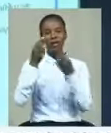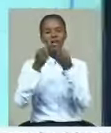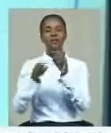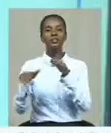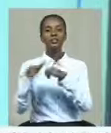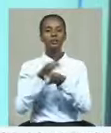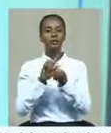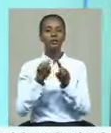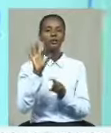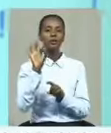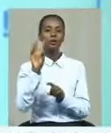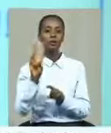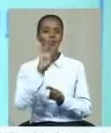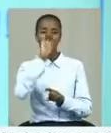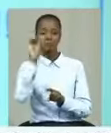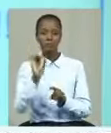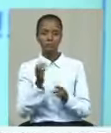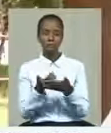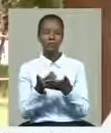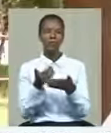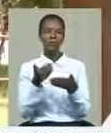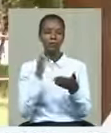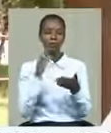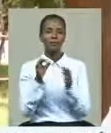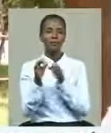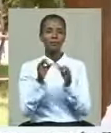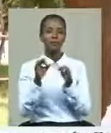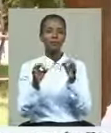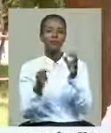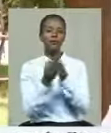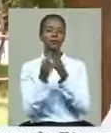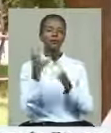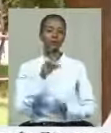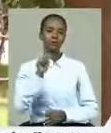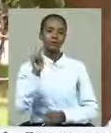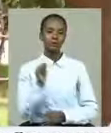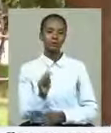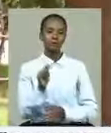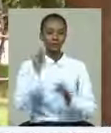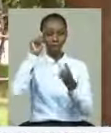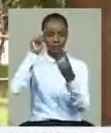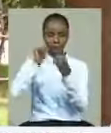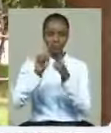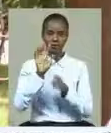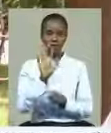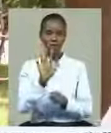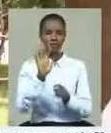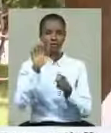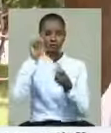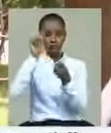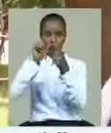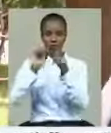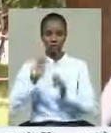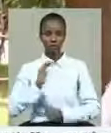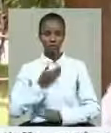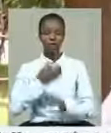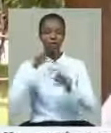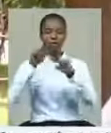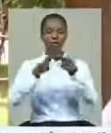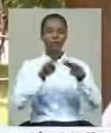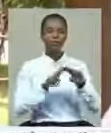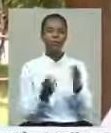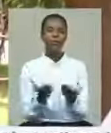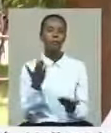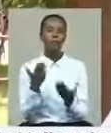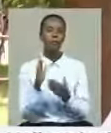ግን 92% መድረሱን አብራርተዋል። ከሚከሰቱ ኩነቶች በስትራቴጂክ ግቦቻችን ካስቀመጥነው